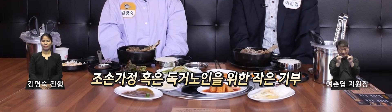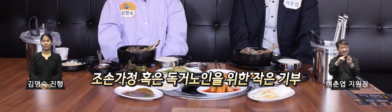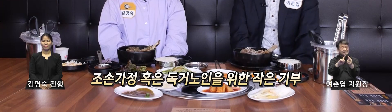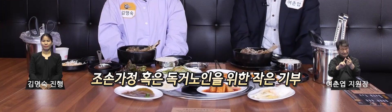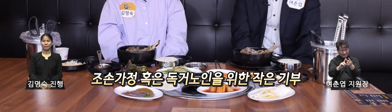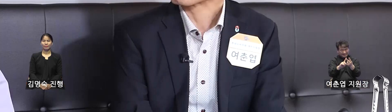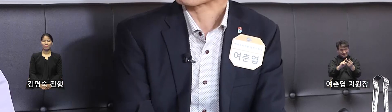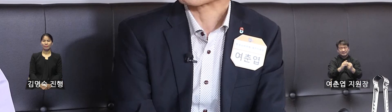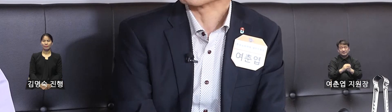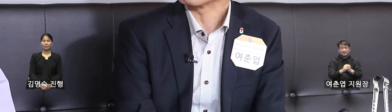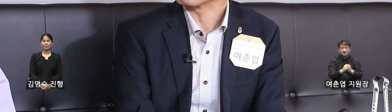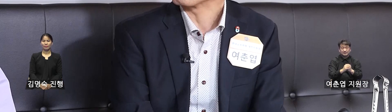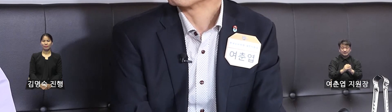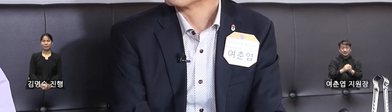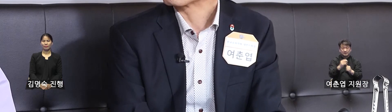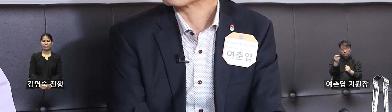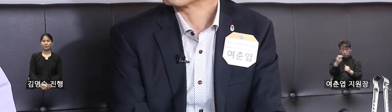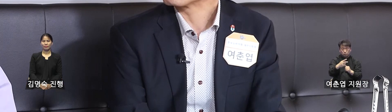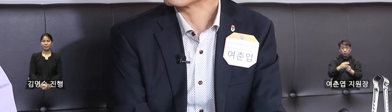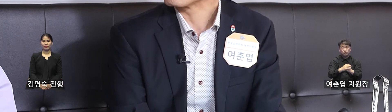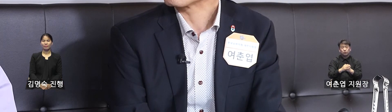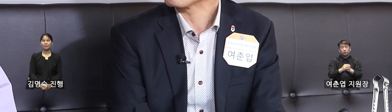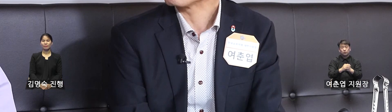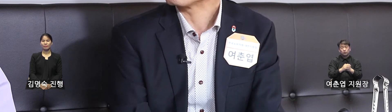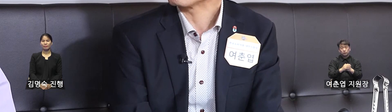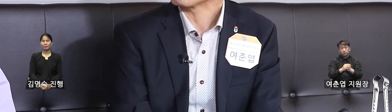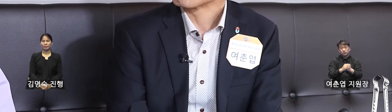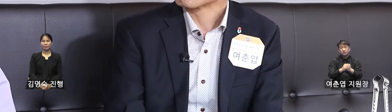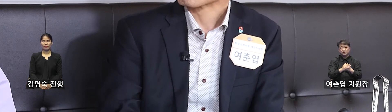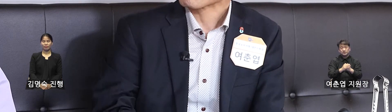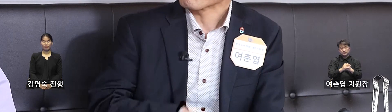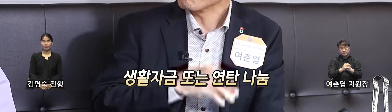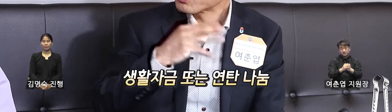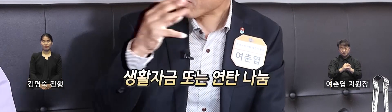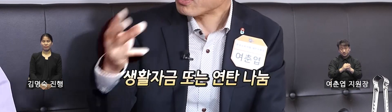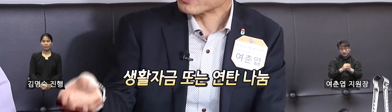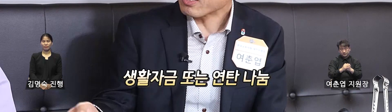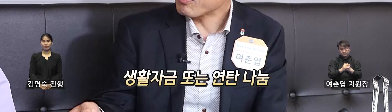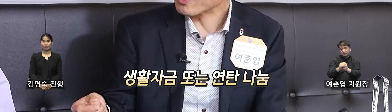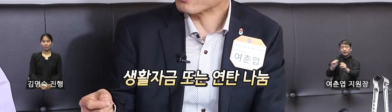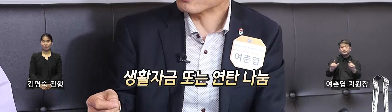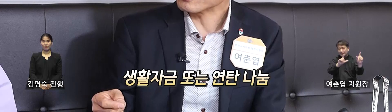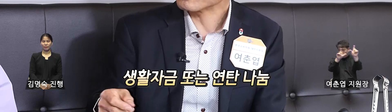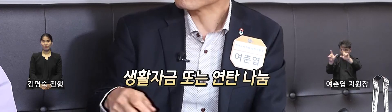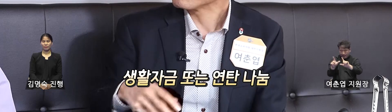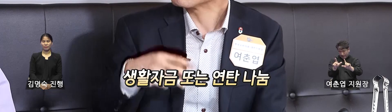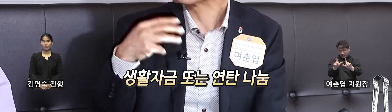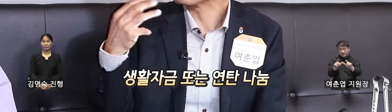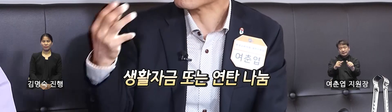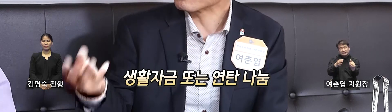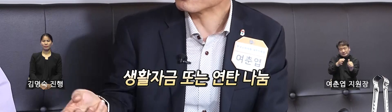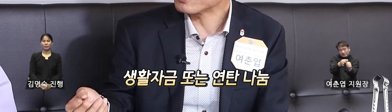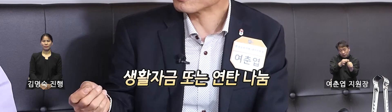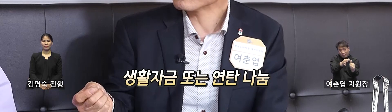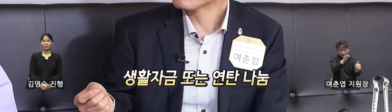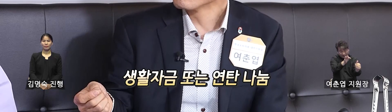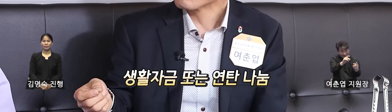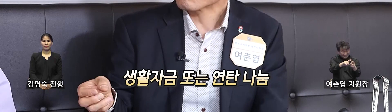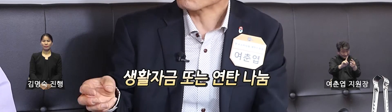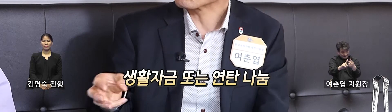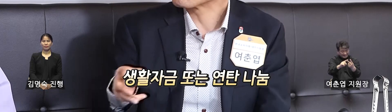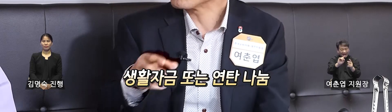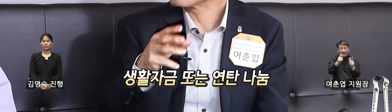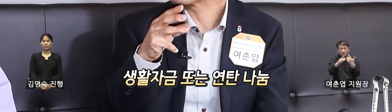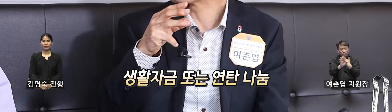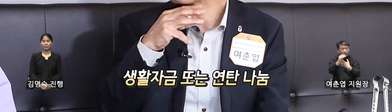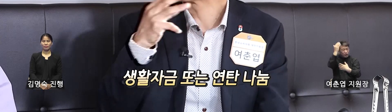어르신들이라든지 또 그런 분들에게 이제 뭐 생활 자금이라든지 연탄이라든지